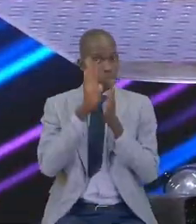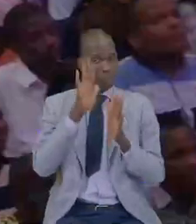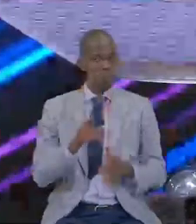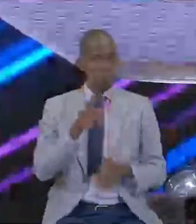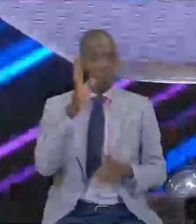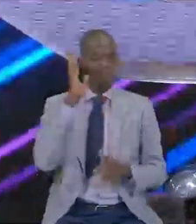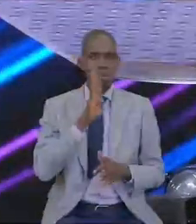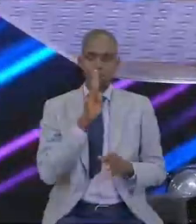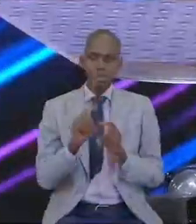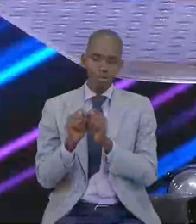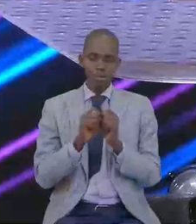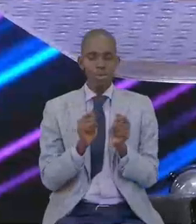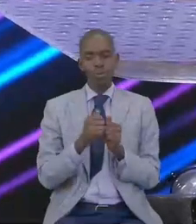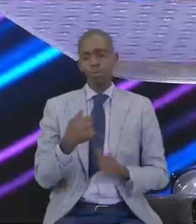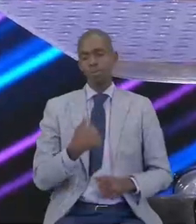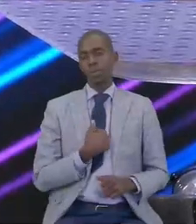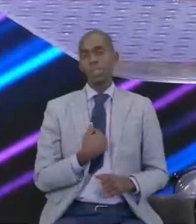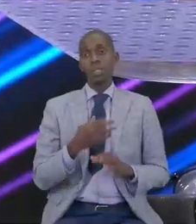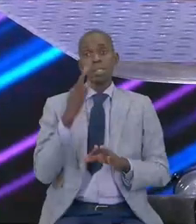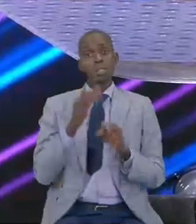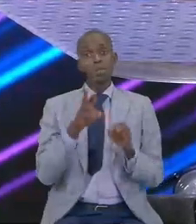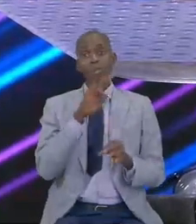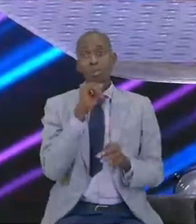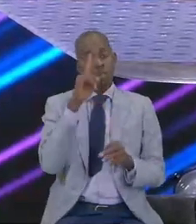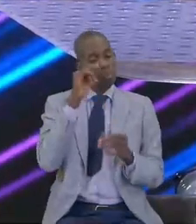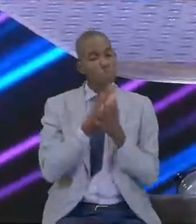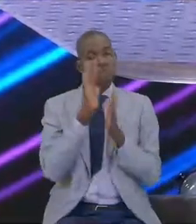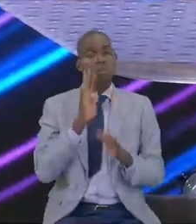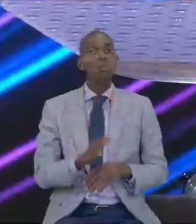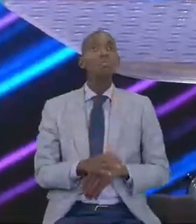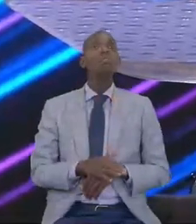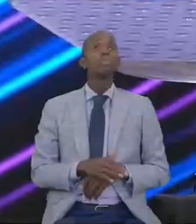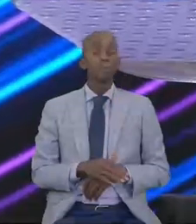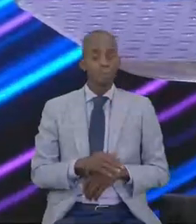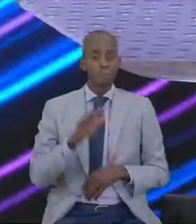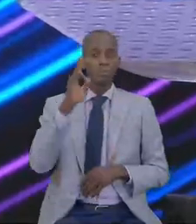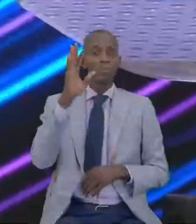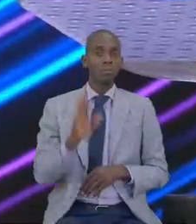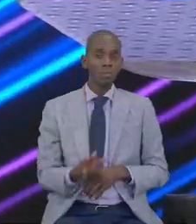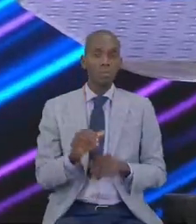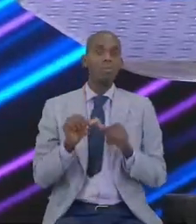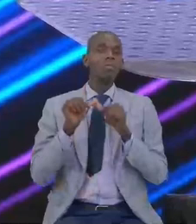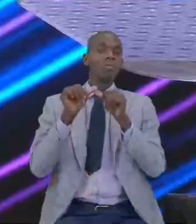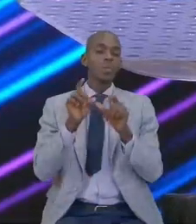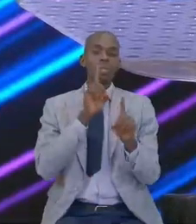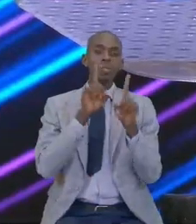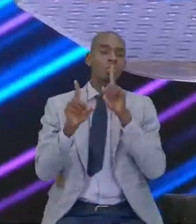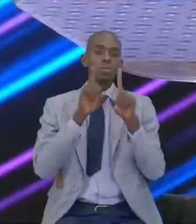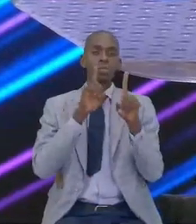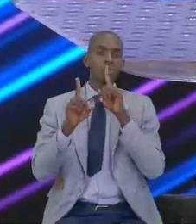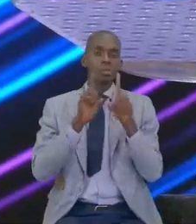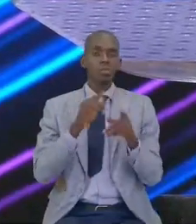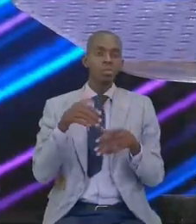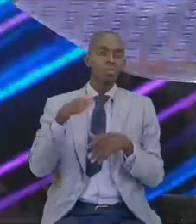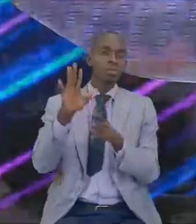Mais si tu n'es pas un croyant, tu dis d'accord, continue à prêcher. Moi, je ne veux pas dire oui, mais je n'accepte. Est-ce